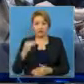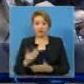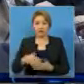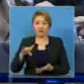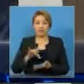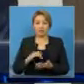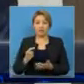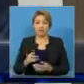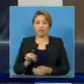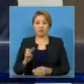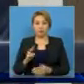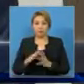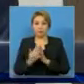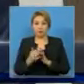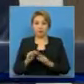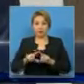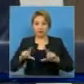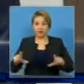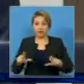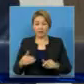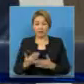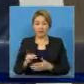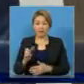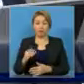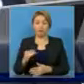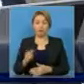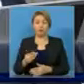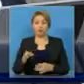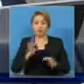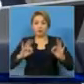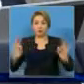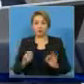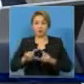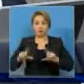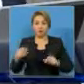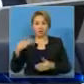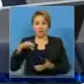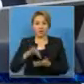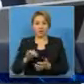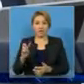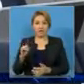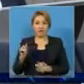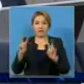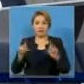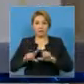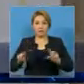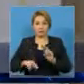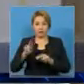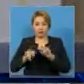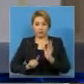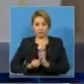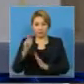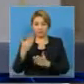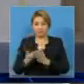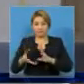Алға ауданының Маржанбұлақ ауылындағы мектептердің, Қарғалы ауданындағы Үнер мектебінің, Ақтөбе қаласындағы Қазанғап атындағы мектептің құрылысы басталады.